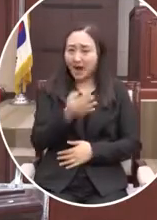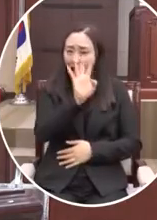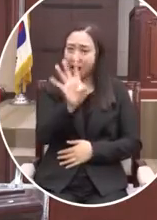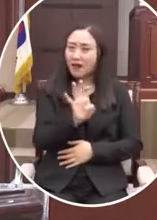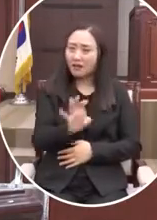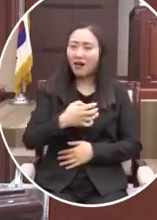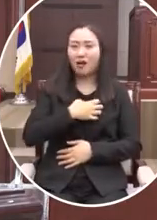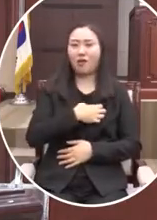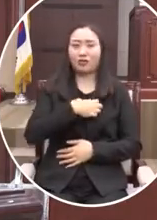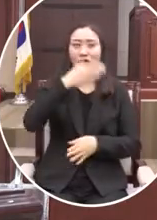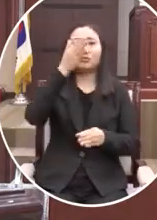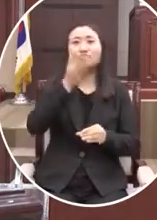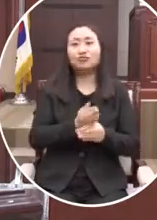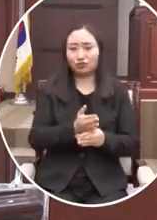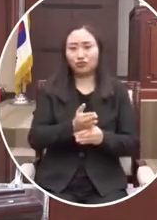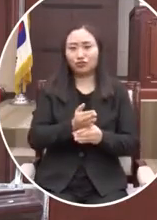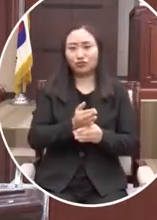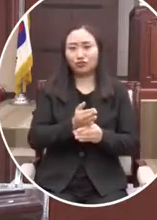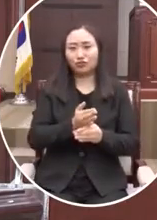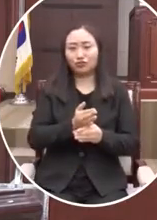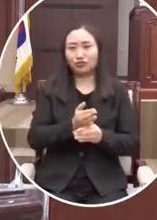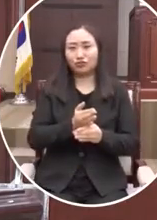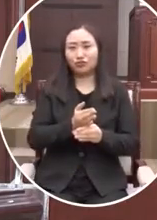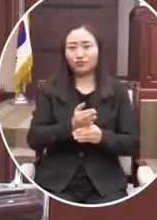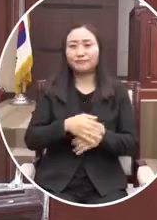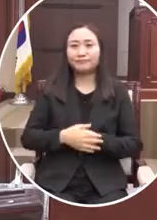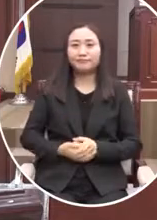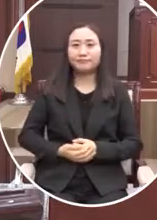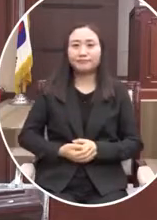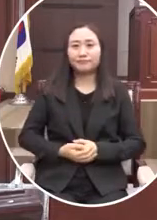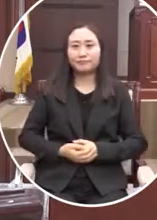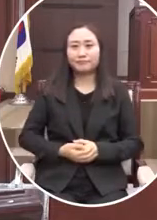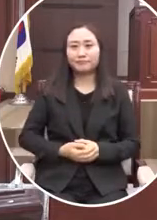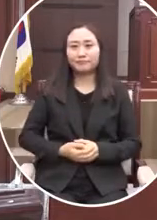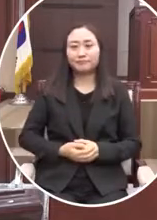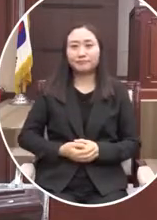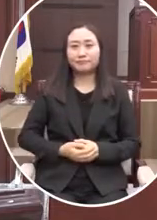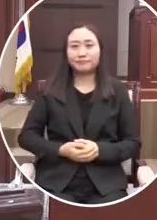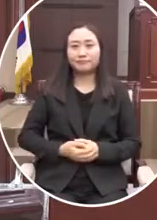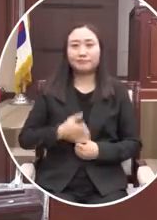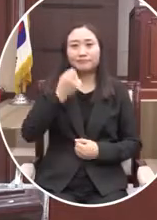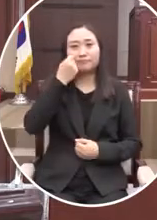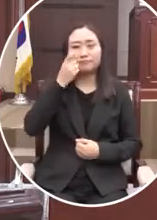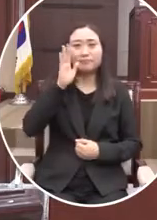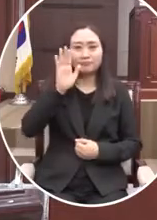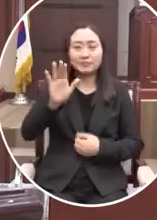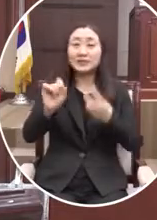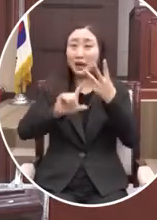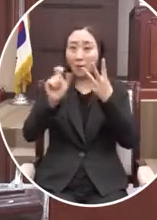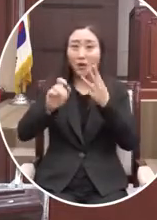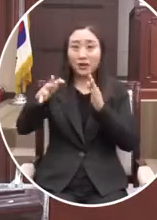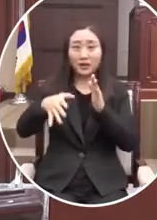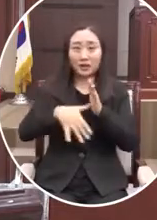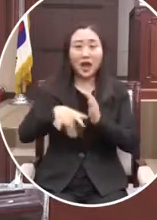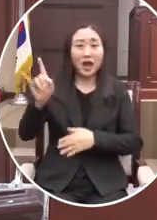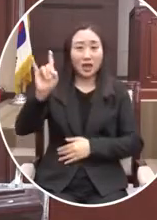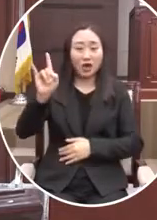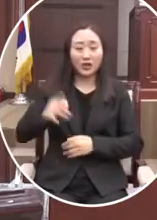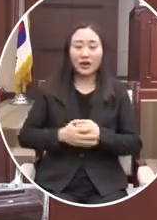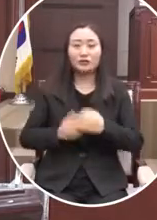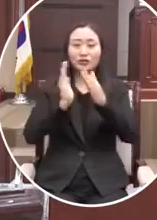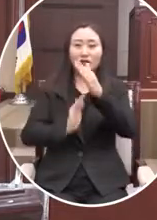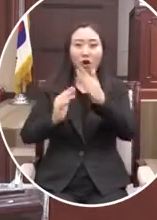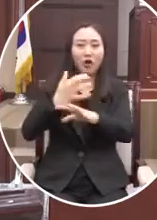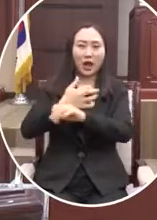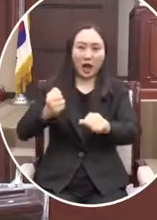있을까 하는 걱정과 근심이 점점 깊어지고 있습니다. 다음 달 현대산업개발과 정식 계약을